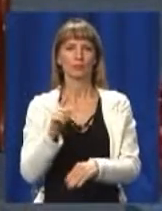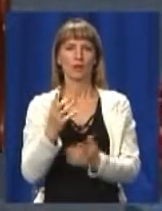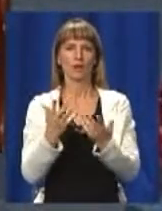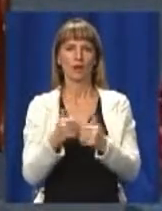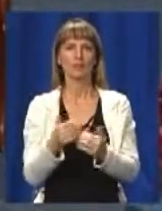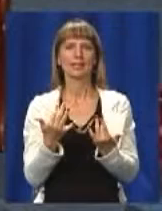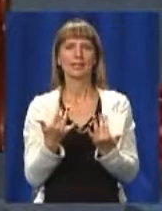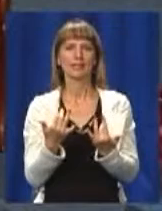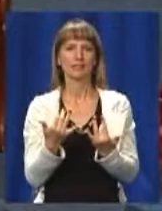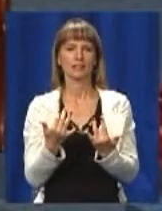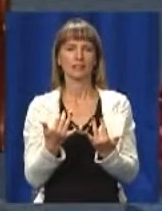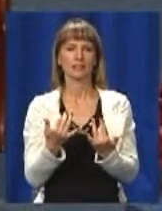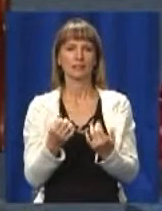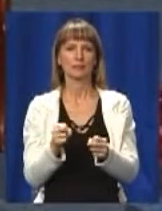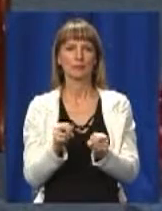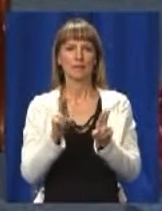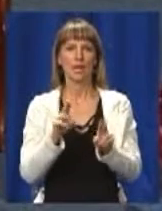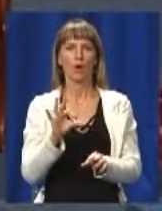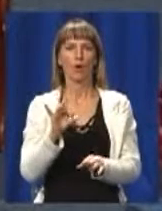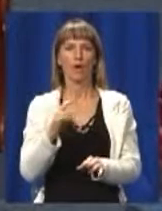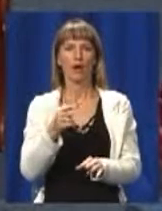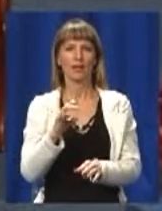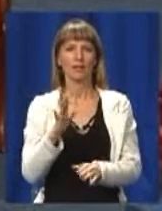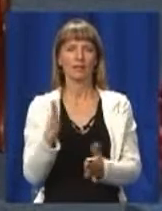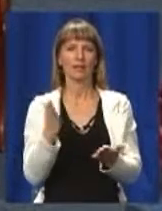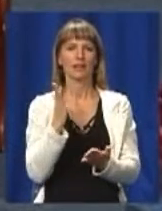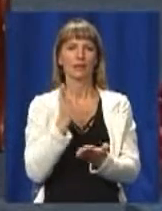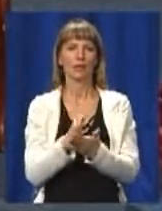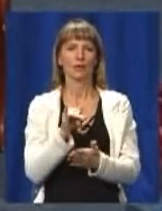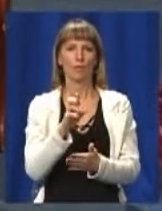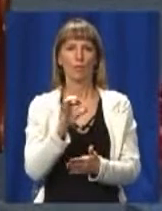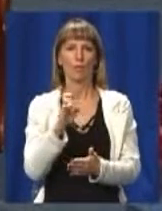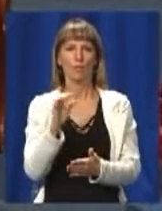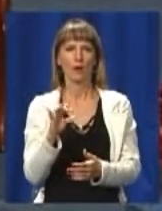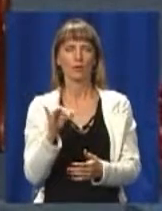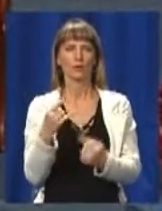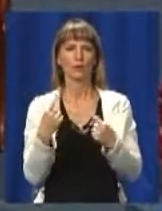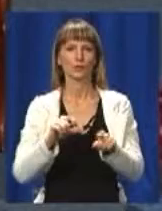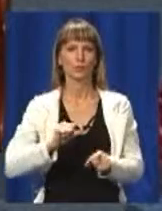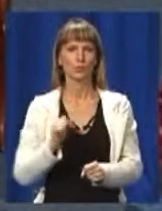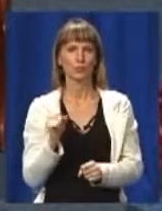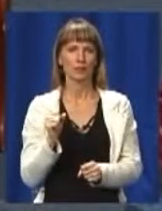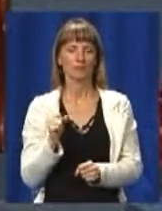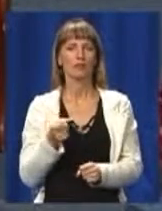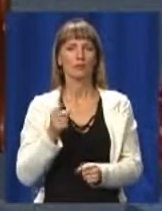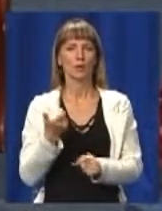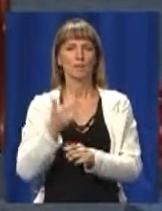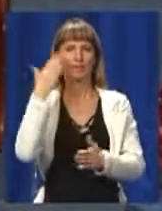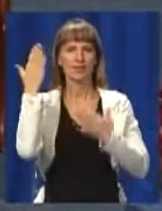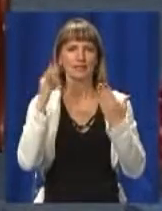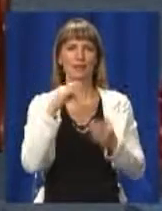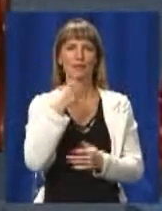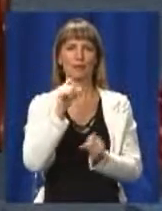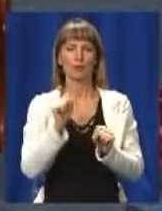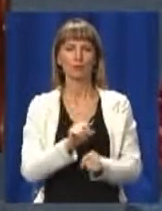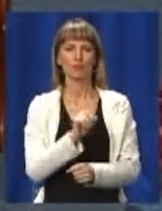рахують навіть кількість таких, ну, специфічних органів, які є там, да, у цього Боба і тому подібних йому друзів. Насправді дуже весело і говорити